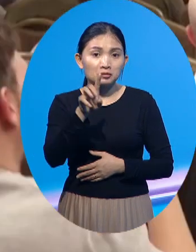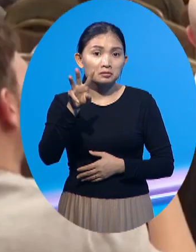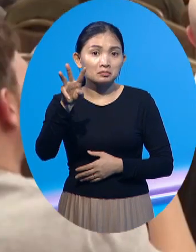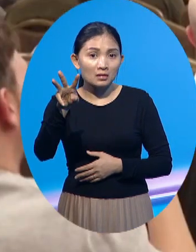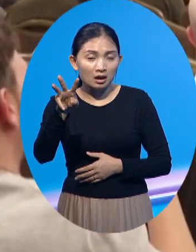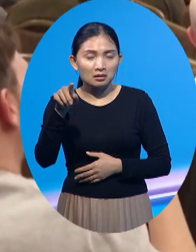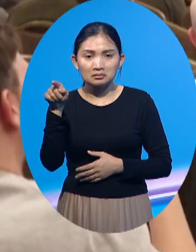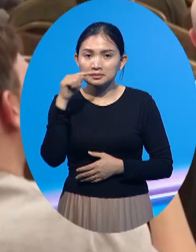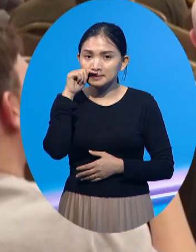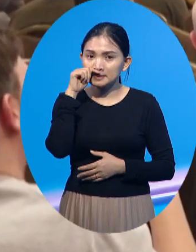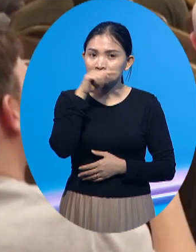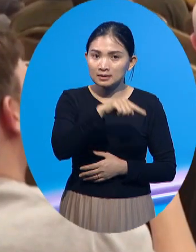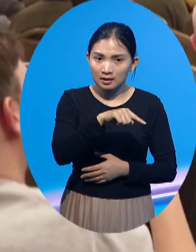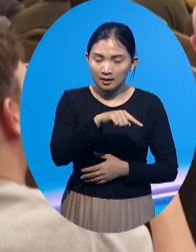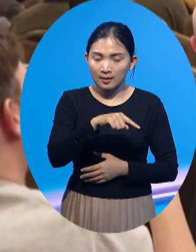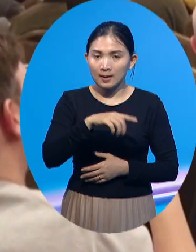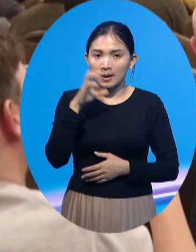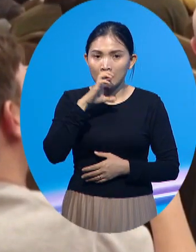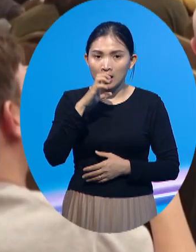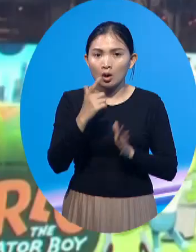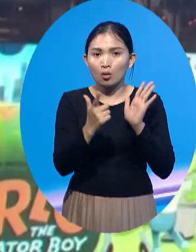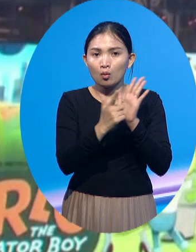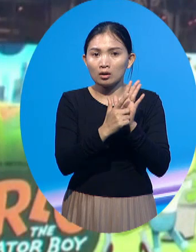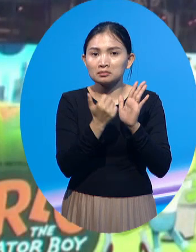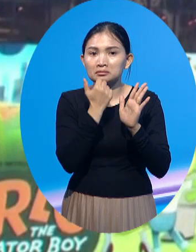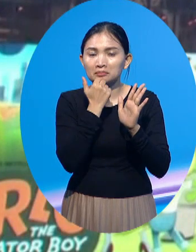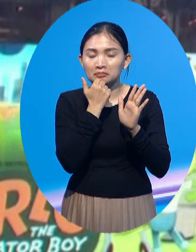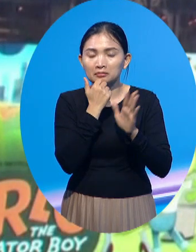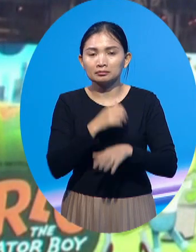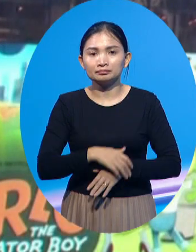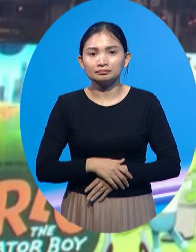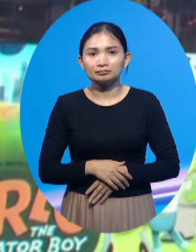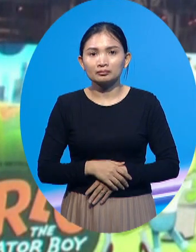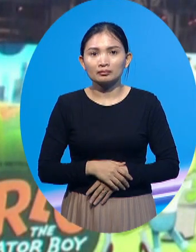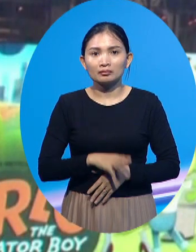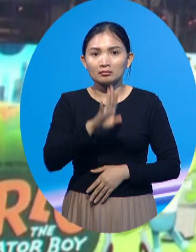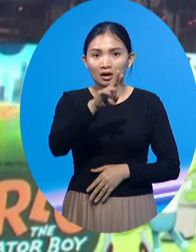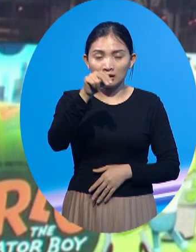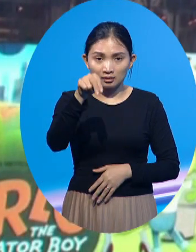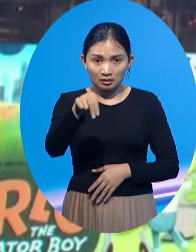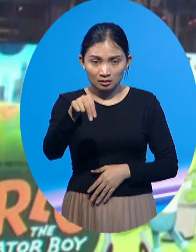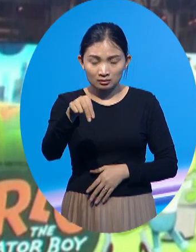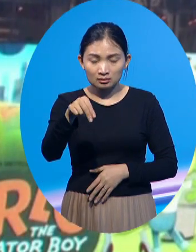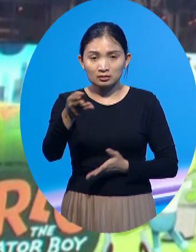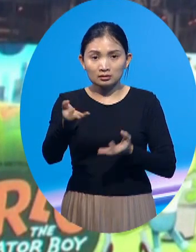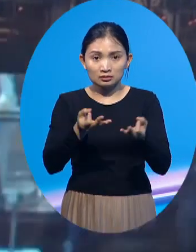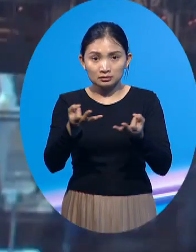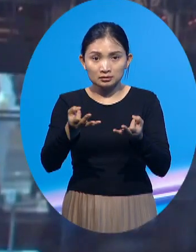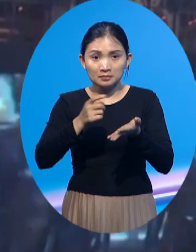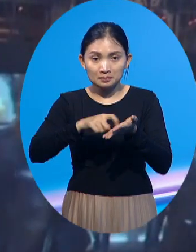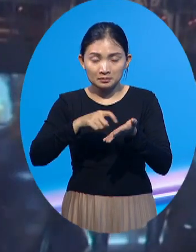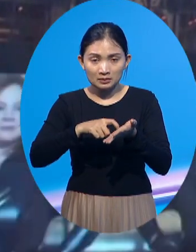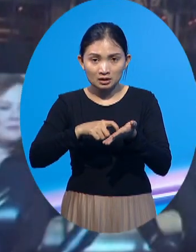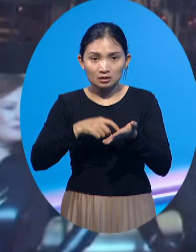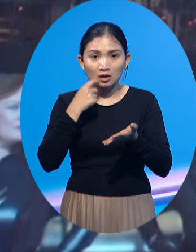đô la Mỹ tiền của các nhà đầu tư và vi phạm luật chứng khoán. Sau Binance, Ủy ban chứng khoán và sàn giao dịch Mỹ hôm qua cũng kiện sàn giao dịch tiền kỹ